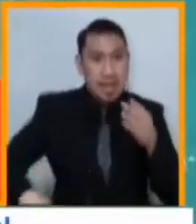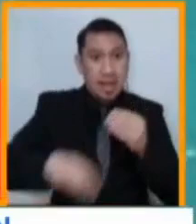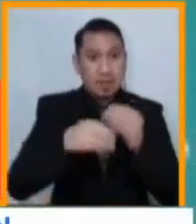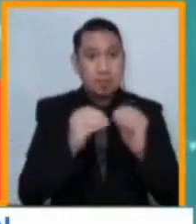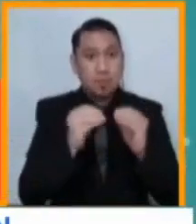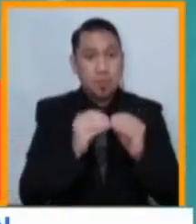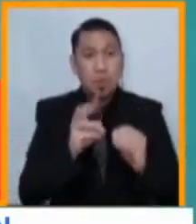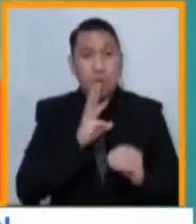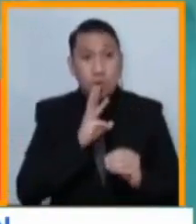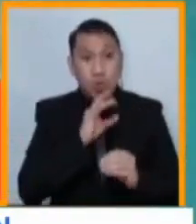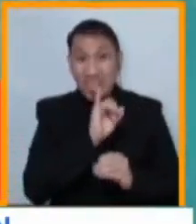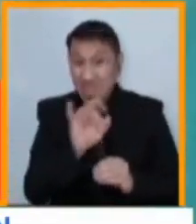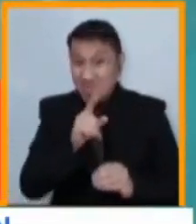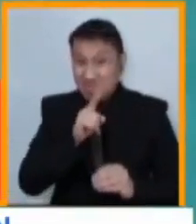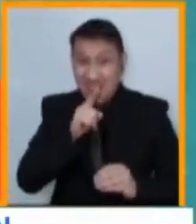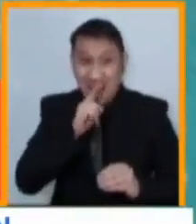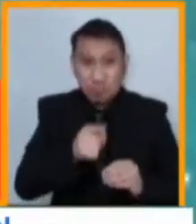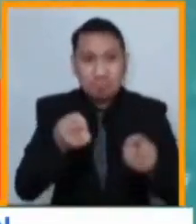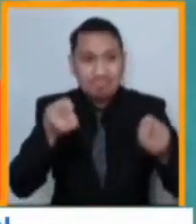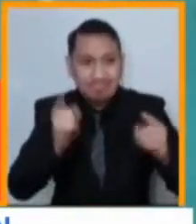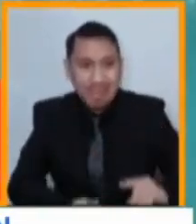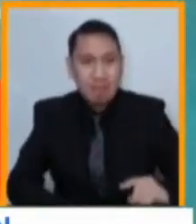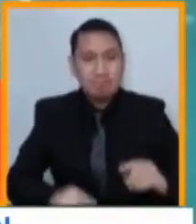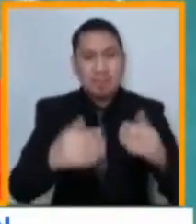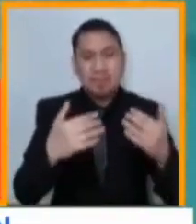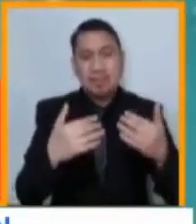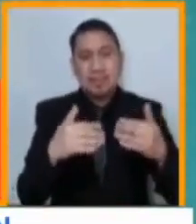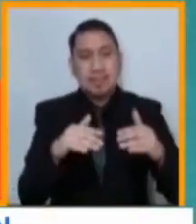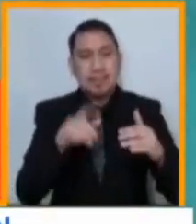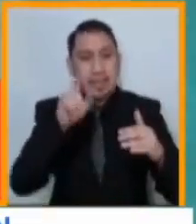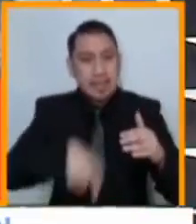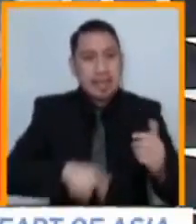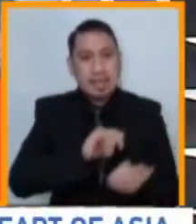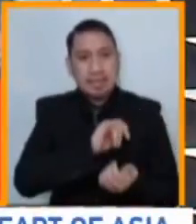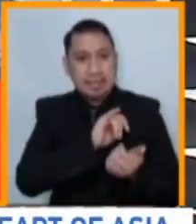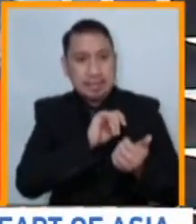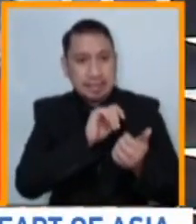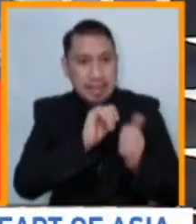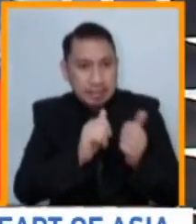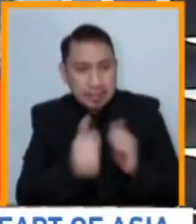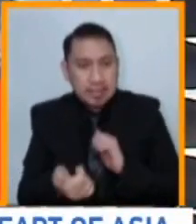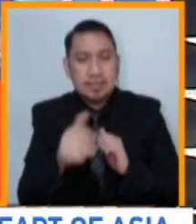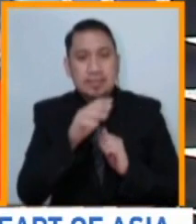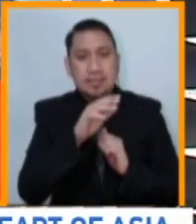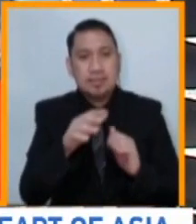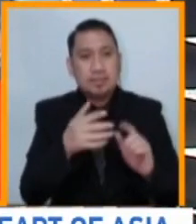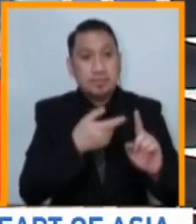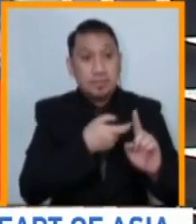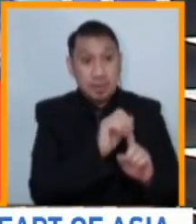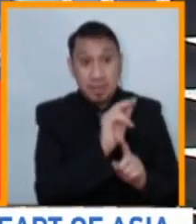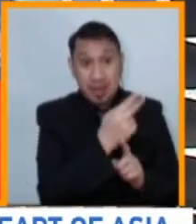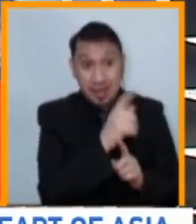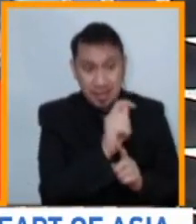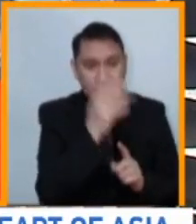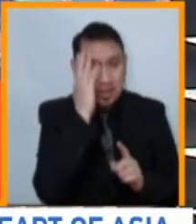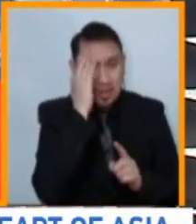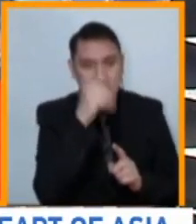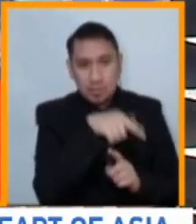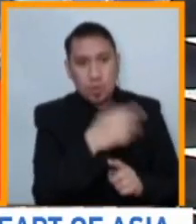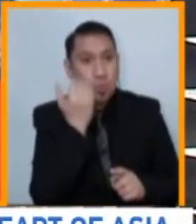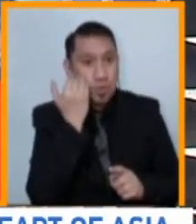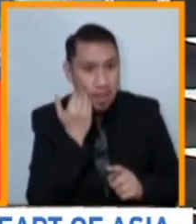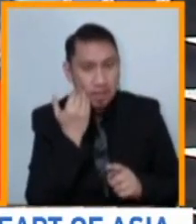no or adjustment sa allocation ng tubig na nanggagaling po sa Angat Dam para sa ganitong sitwasyon po ay hindi